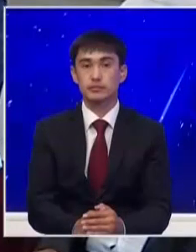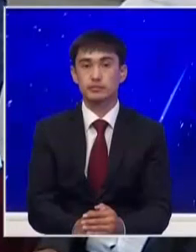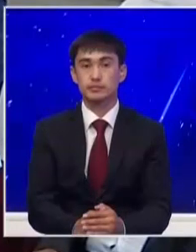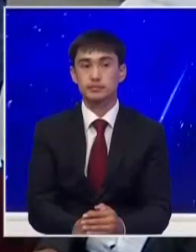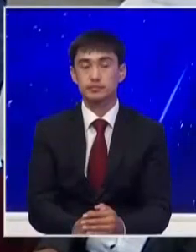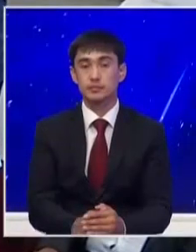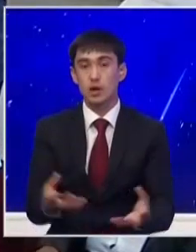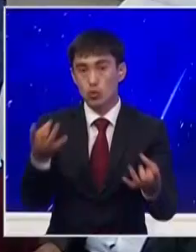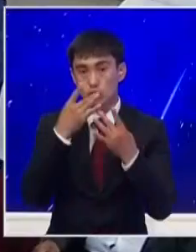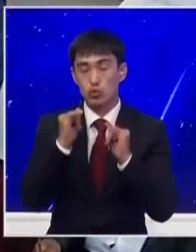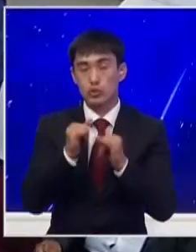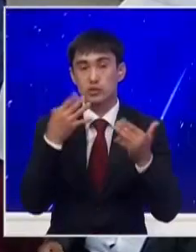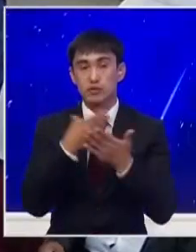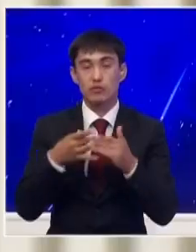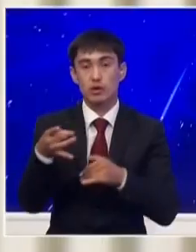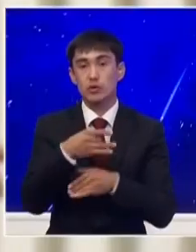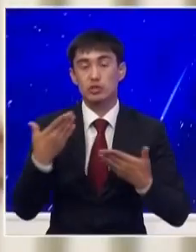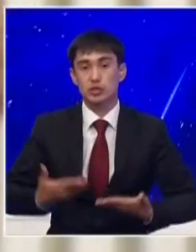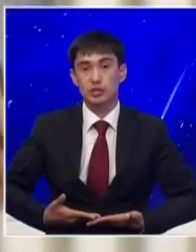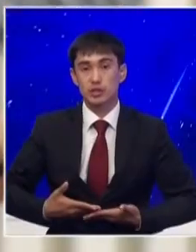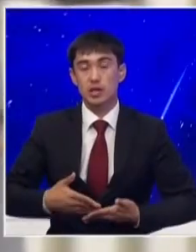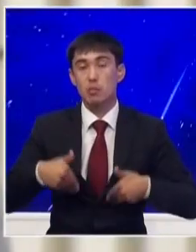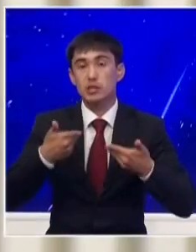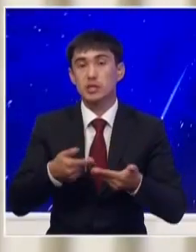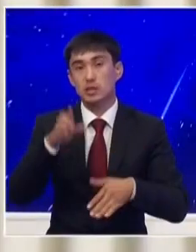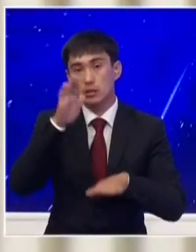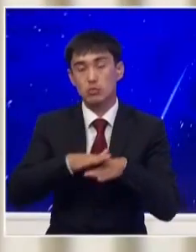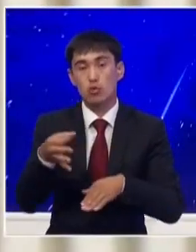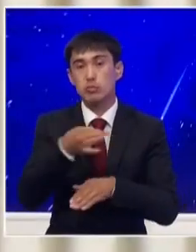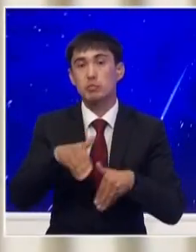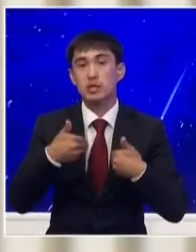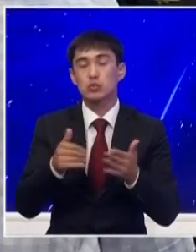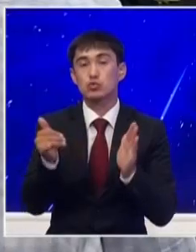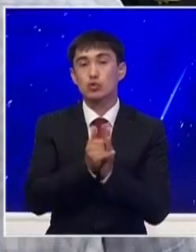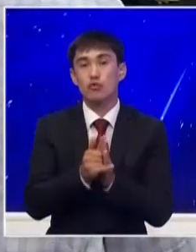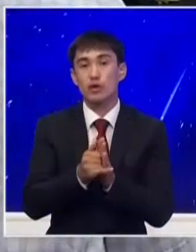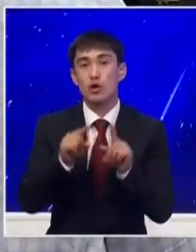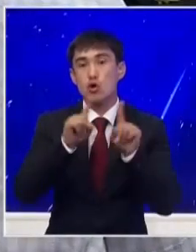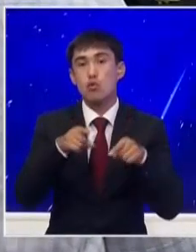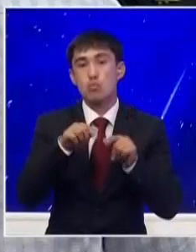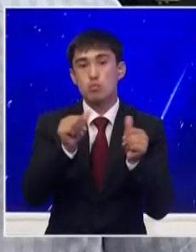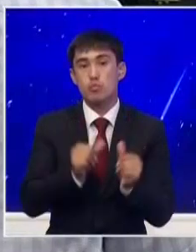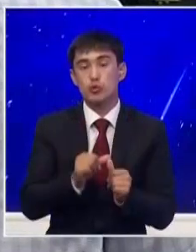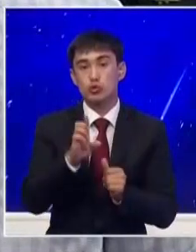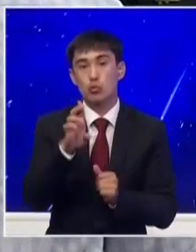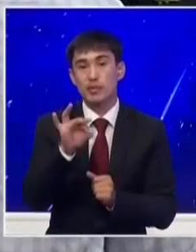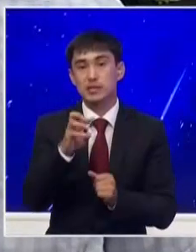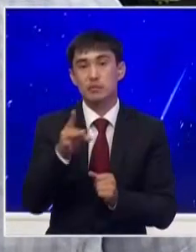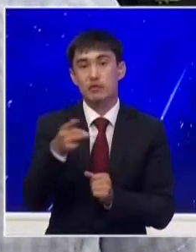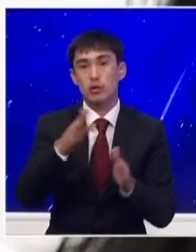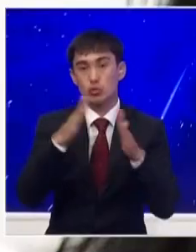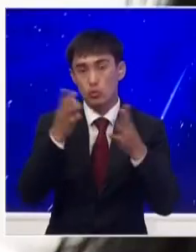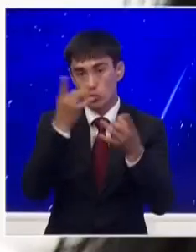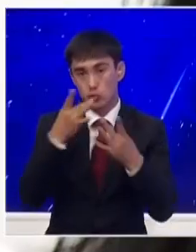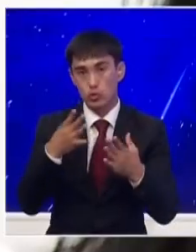Ратующие за культурное развитие своего района жители обратились к Акиму области с предложением по установке бюста Кумана Тастамбекова в районном доме